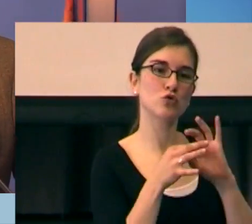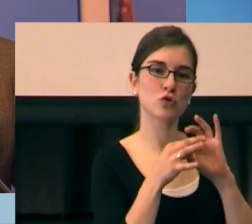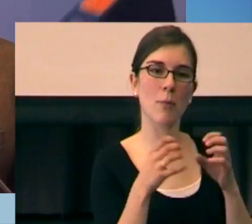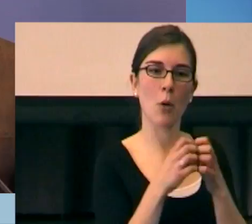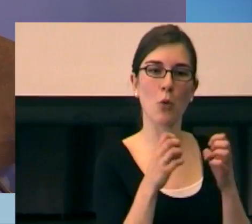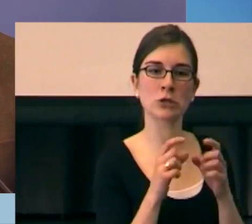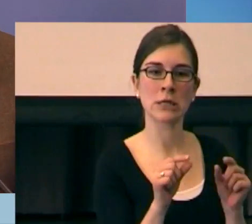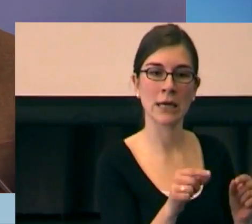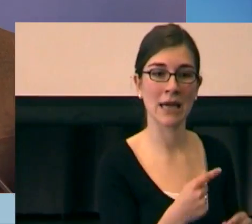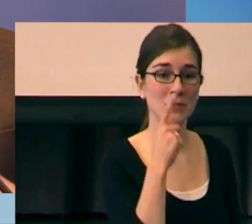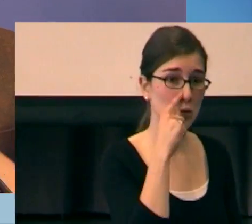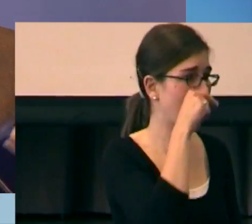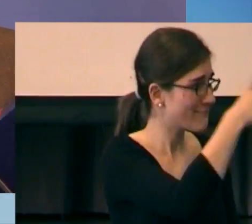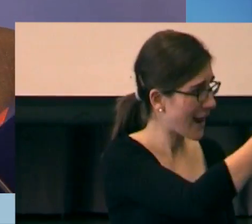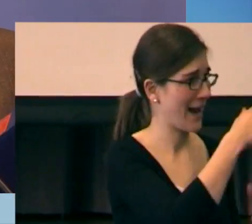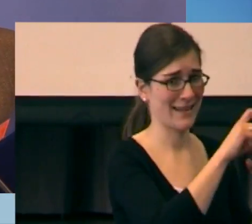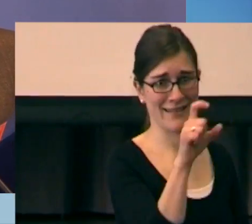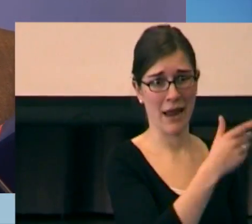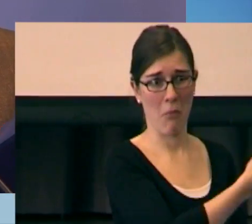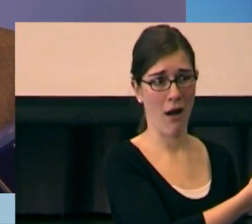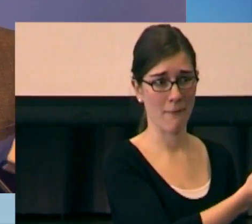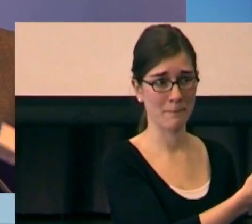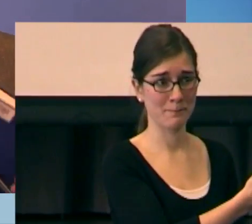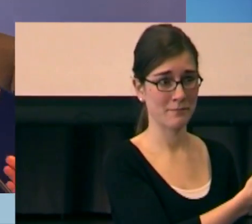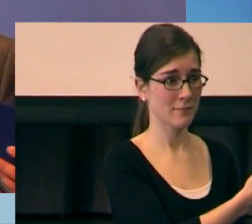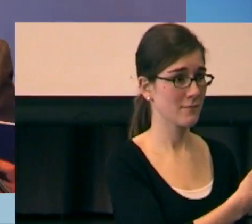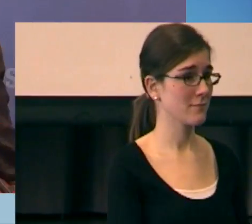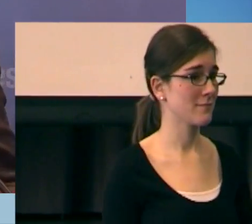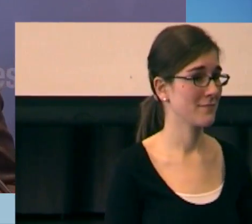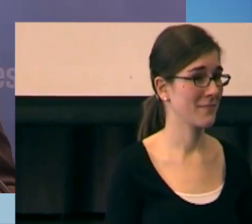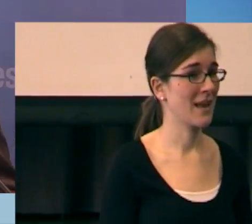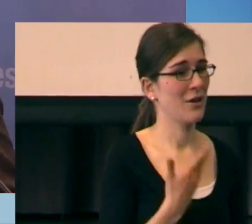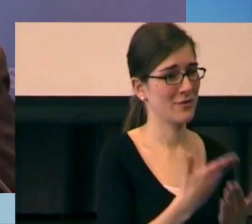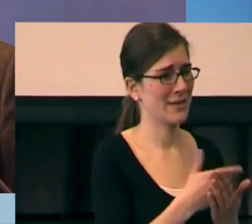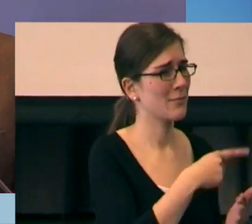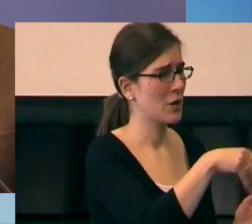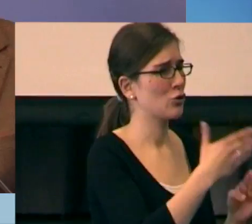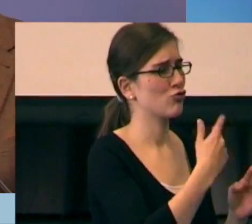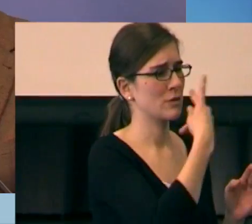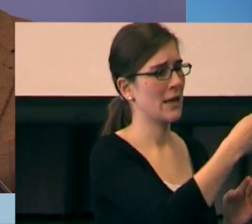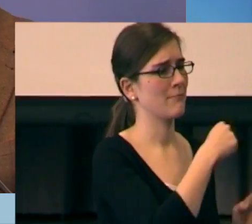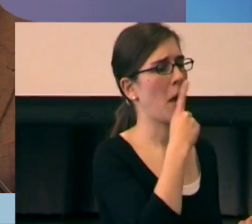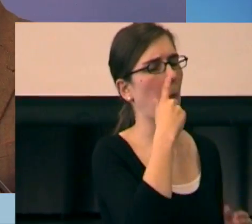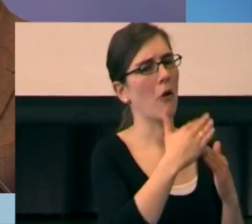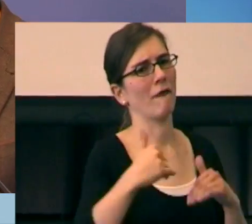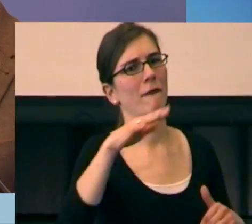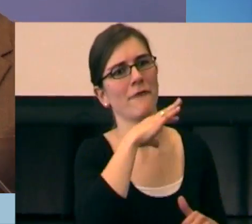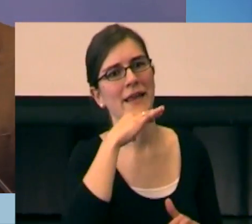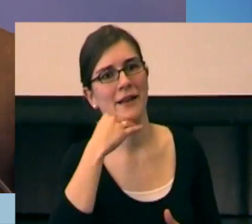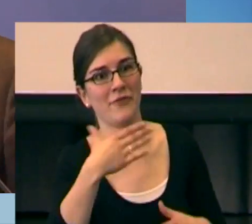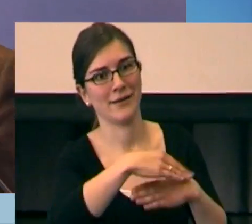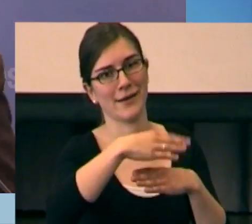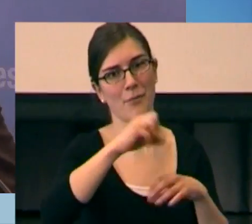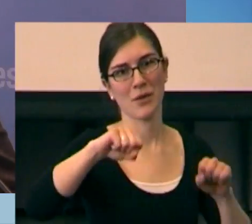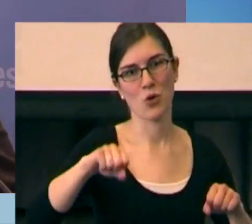Prostatakarzinom. Das wäre bei weitem nicht so dick, wenn es nur eine Standardtherapie gäbe. Das Entscheidende für